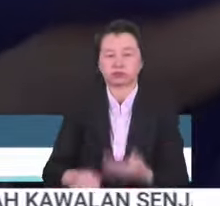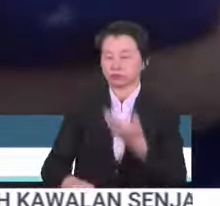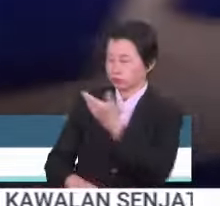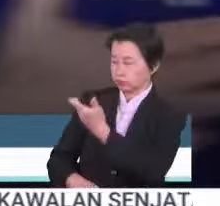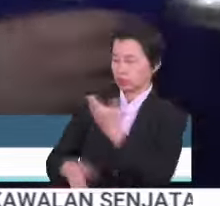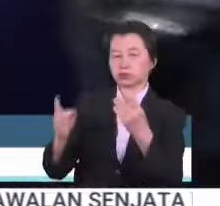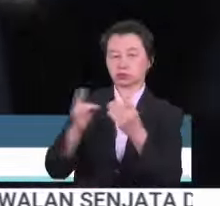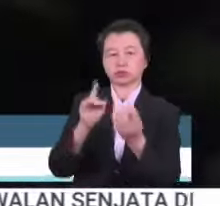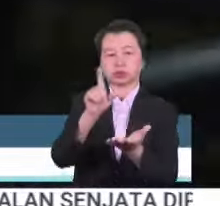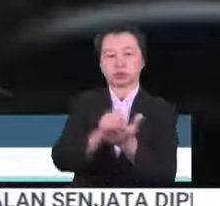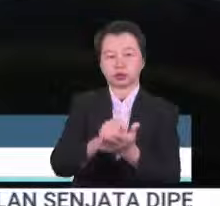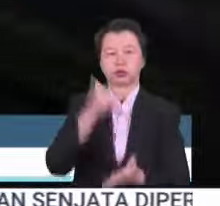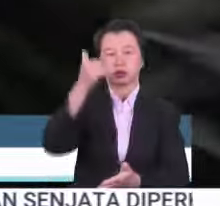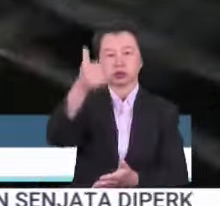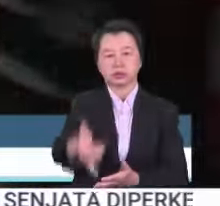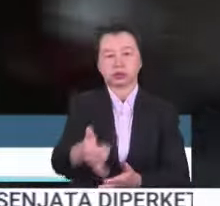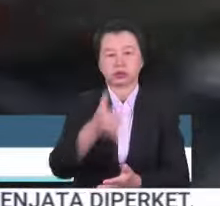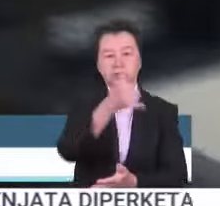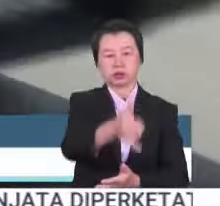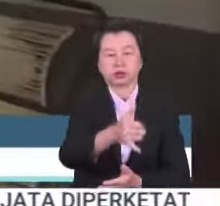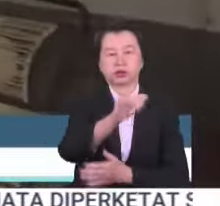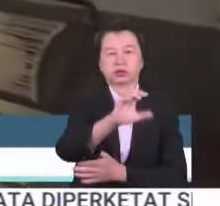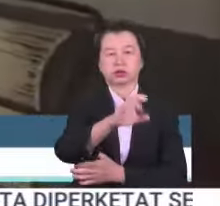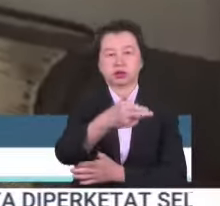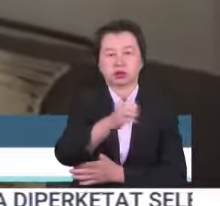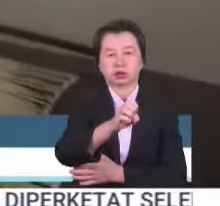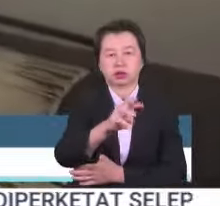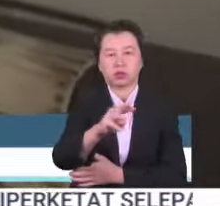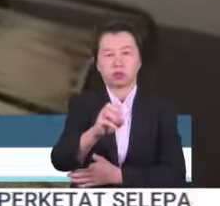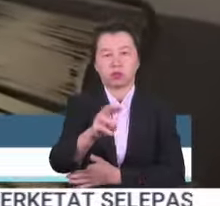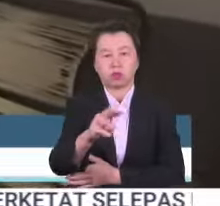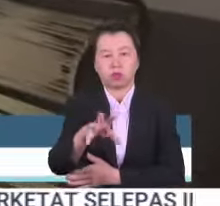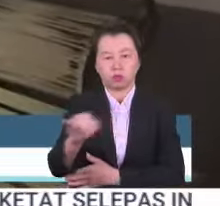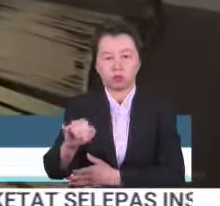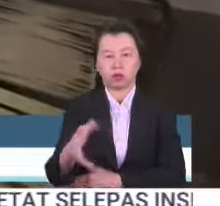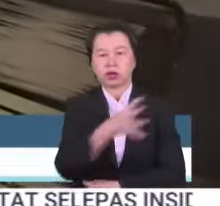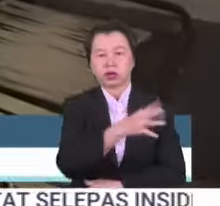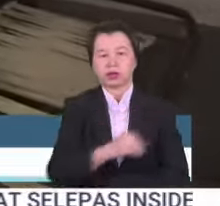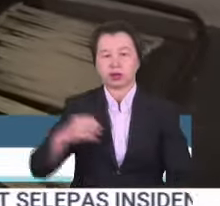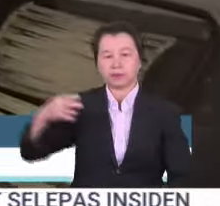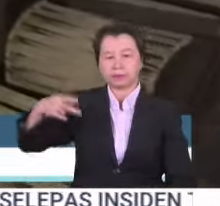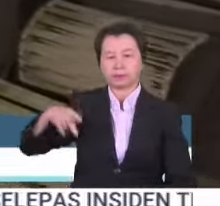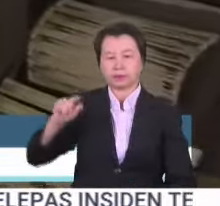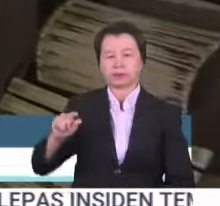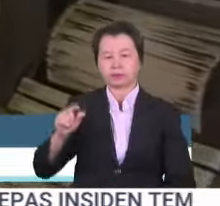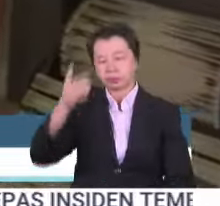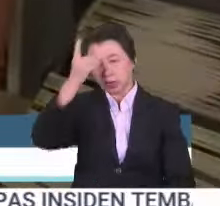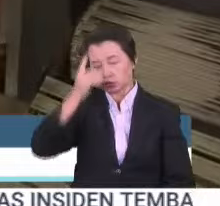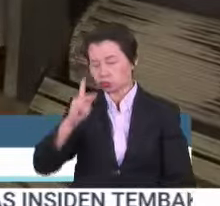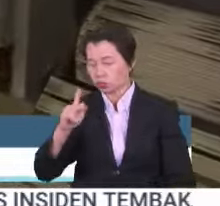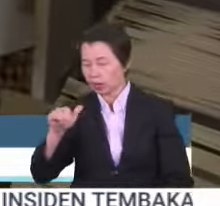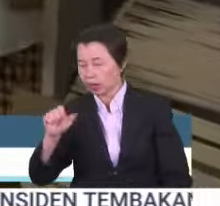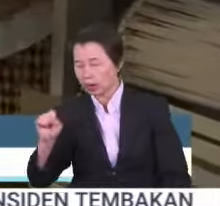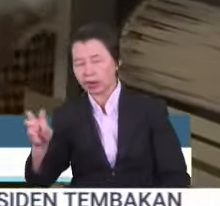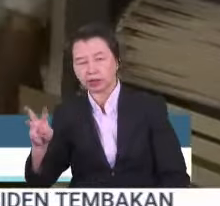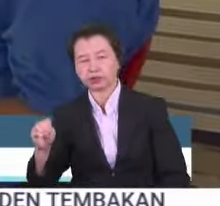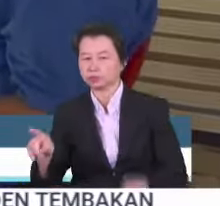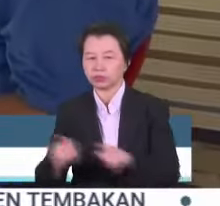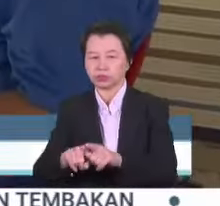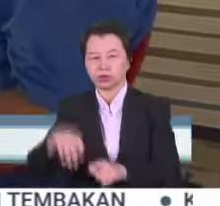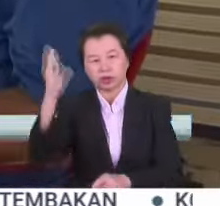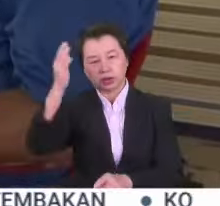media semasa program Turun Padang di Felda Cemomoi. Dalam pada itu, calon PN Kasim Samad turut berkempen di kawasan sama pada sebelah